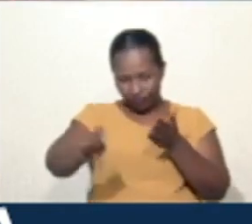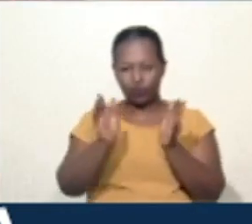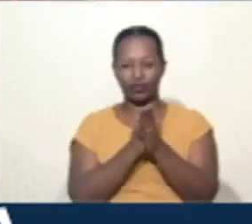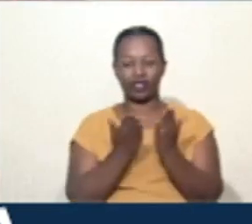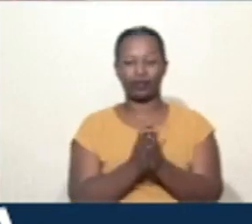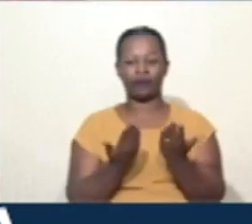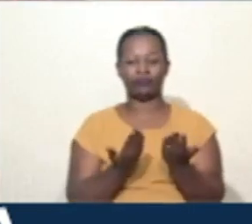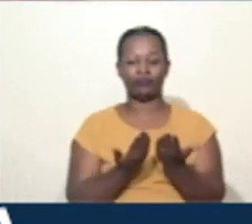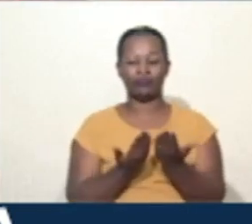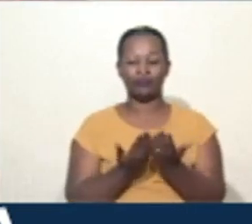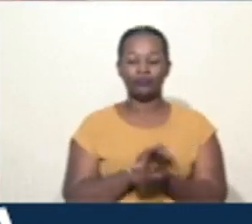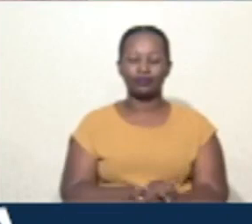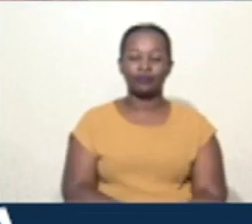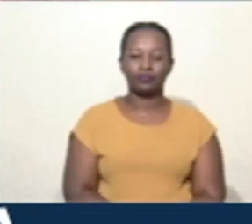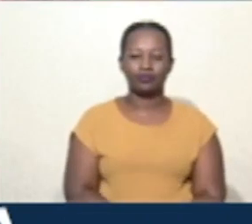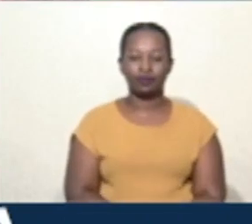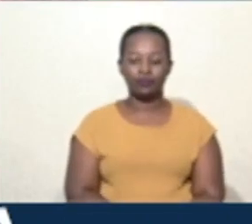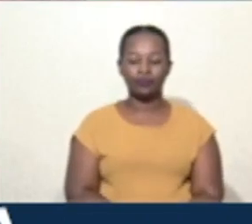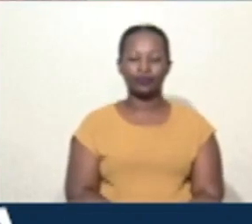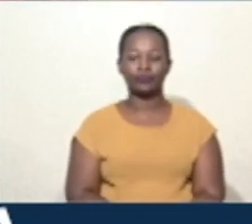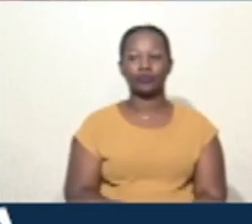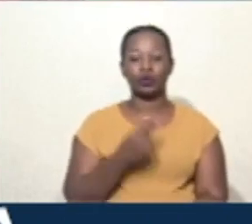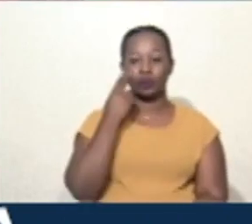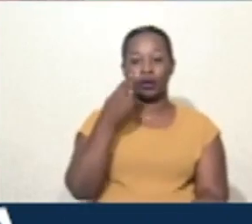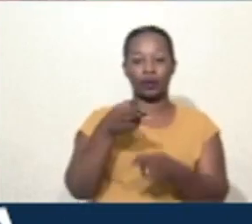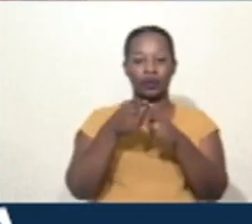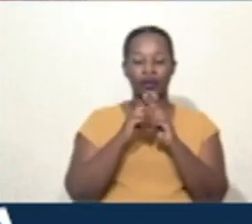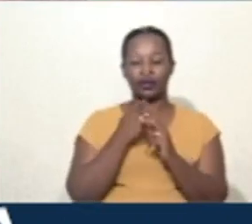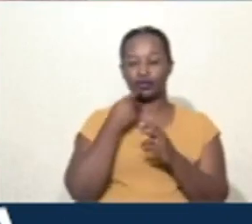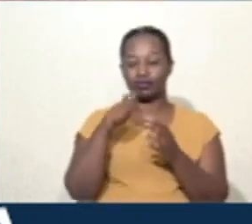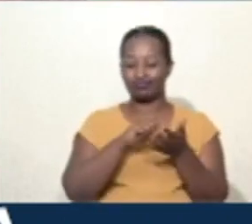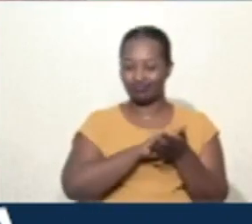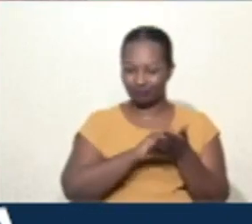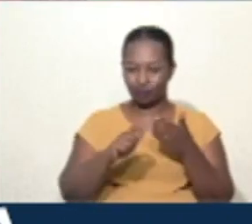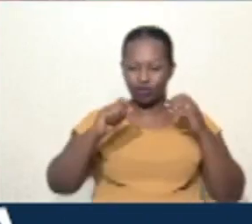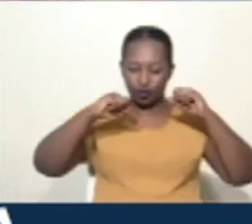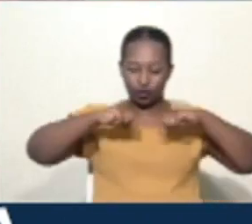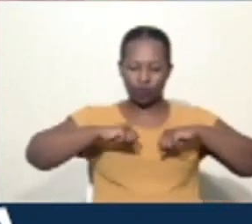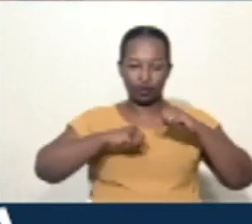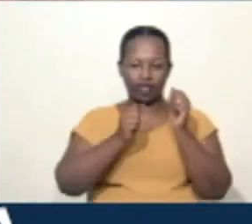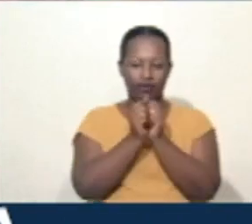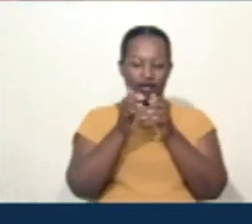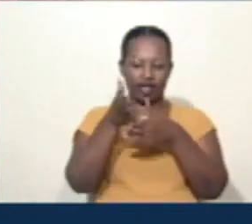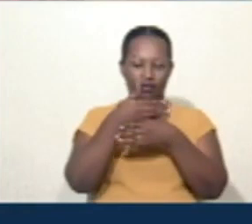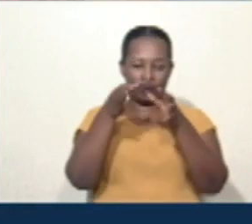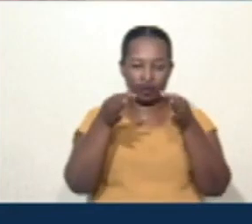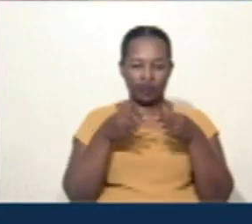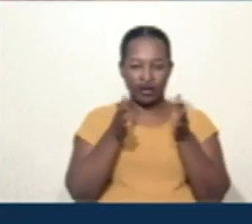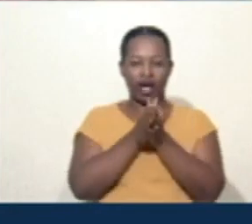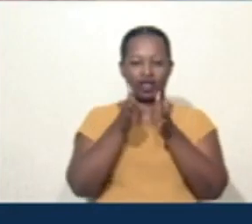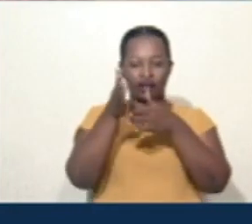by'ibaruramari. Tuza kubona loans zigomba kuba written off, tubyumvikana na minekofine na